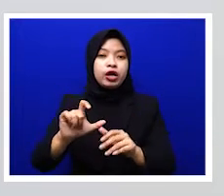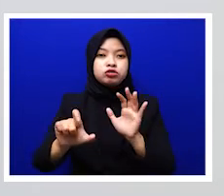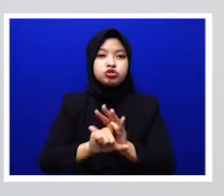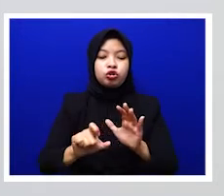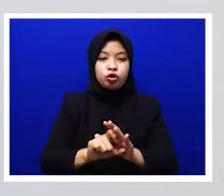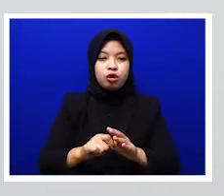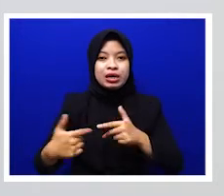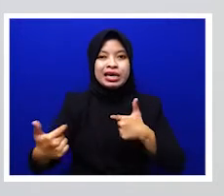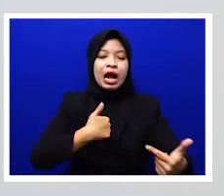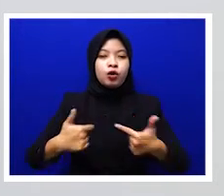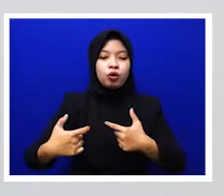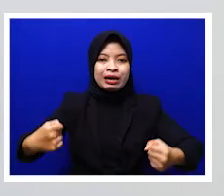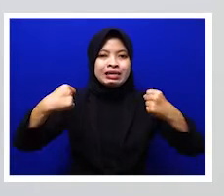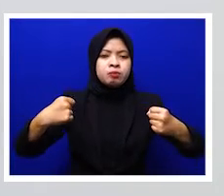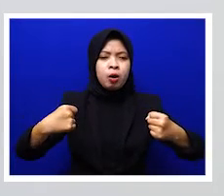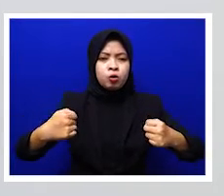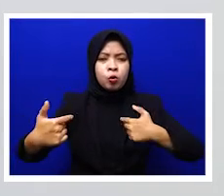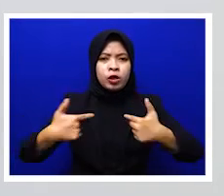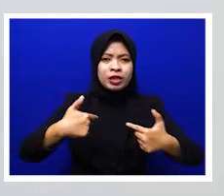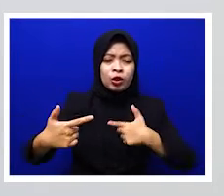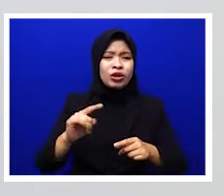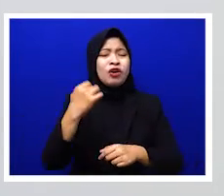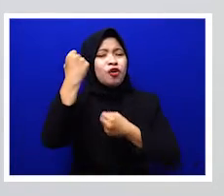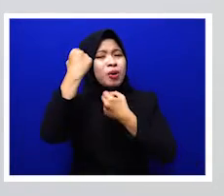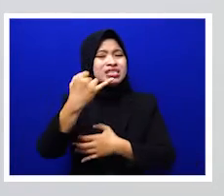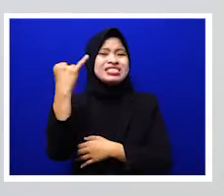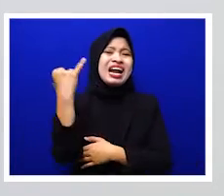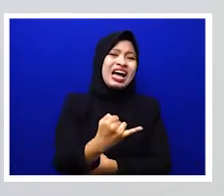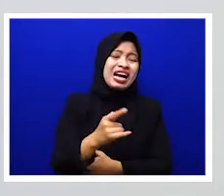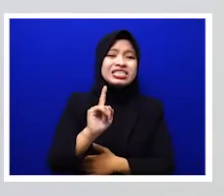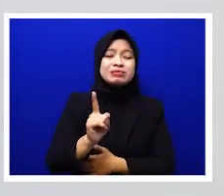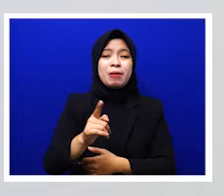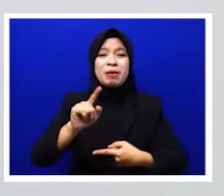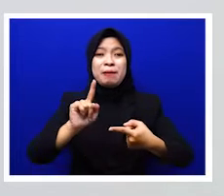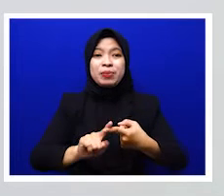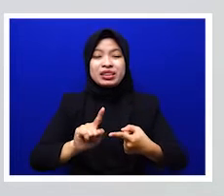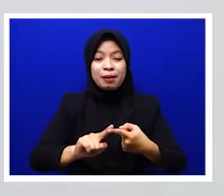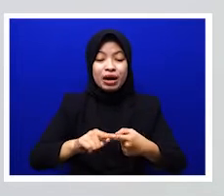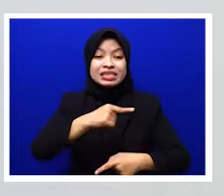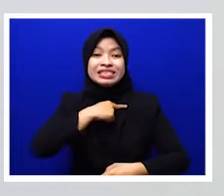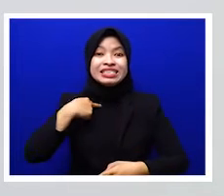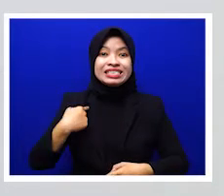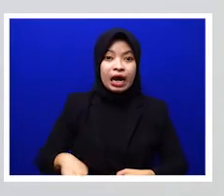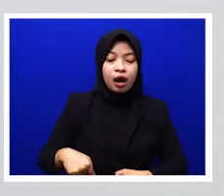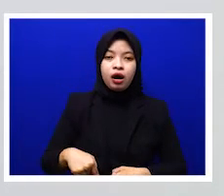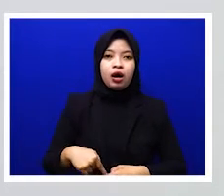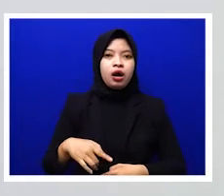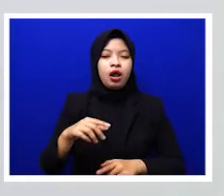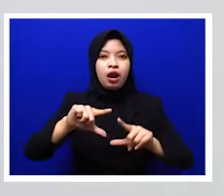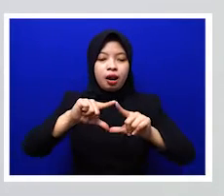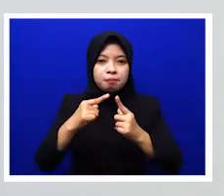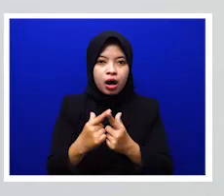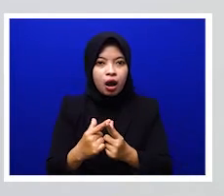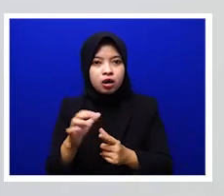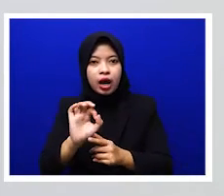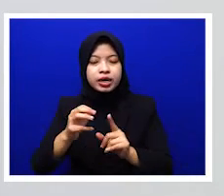kekebalannya terganggu. Nah, informasi ini adalah informasi yang salah. Karena apa? Pertama adalah di China itu tidak ada lembaga